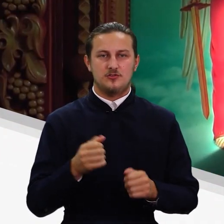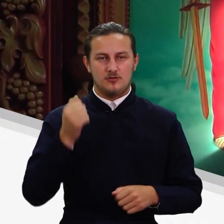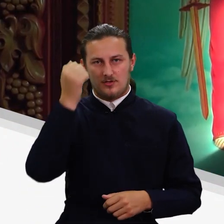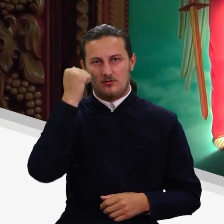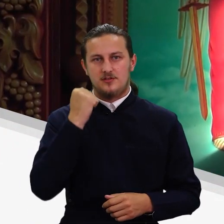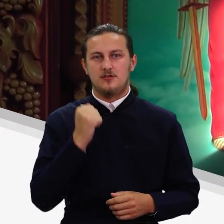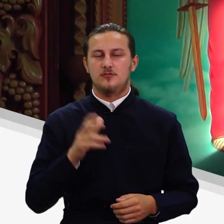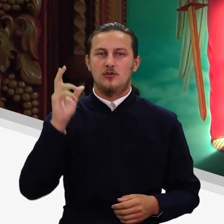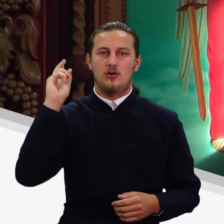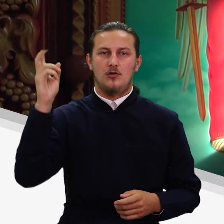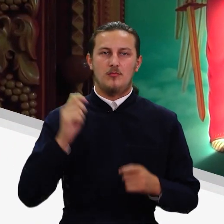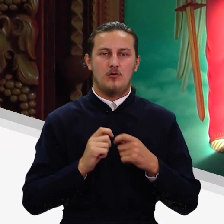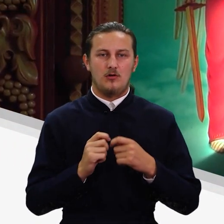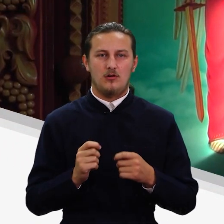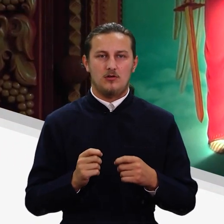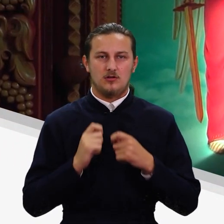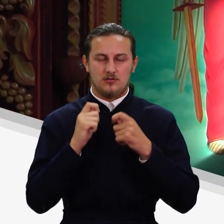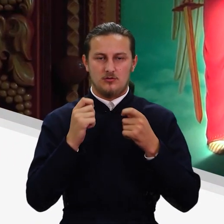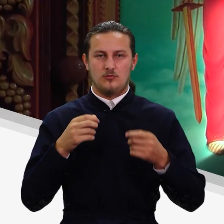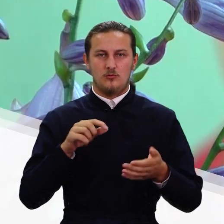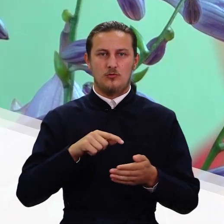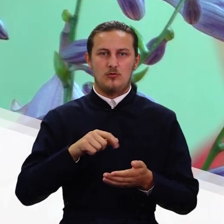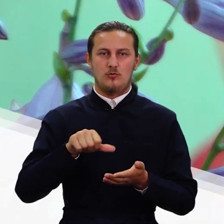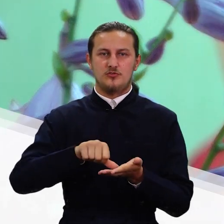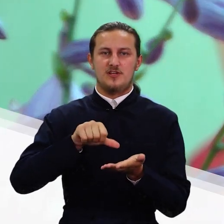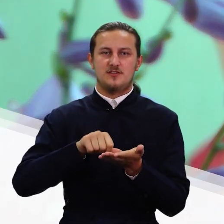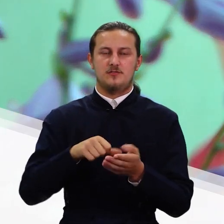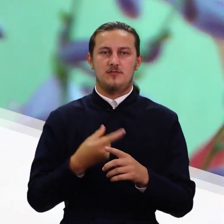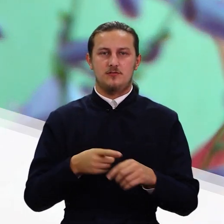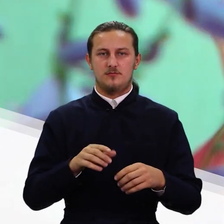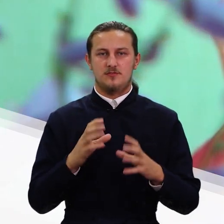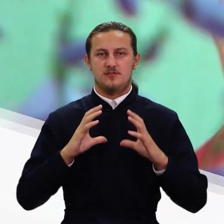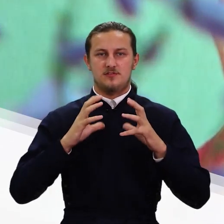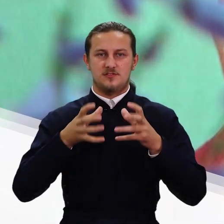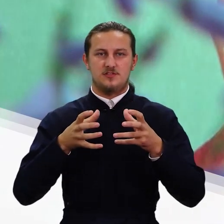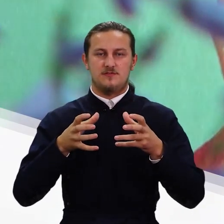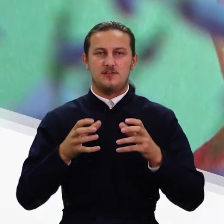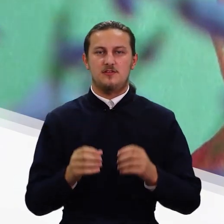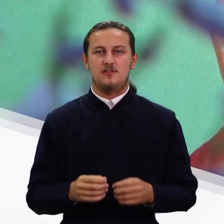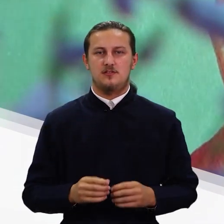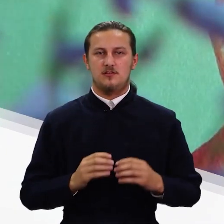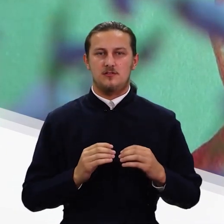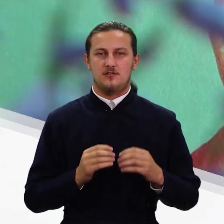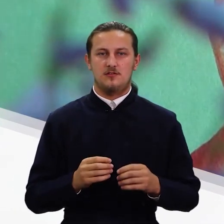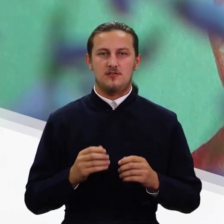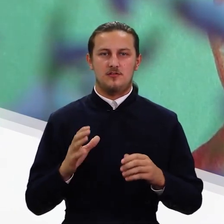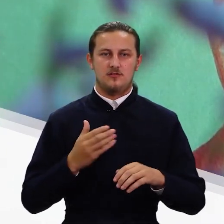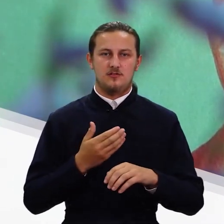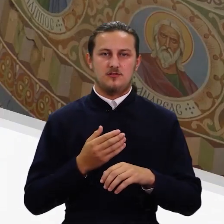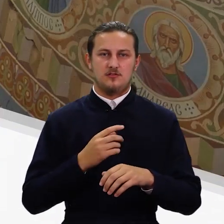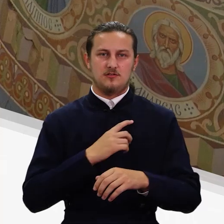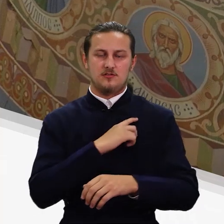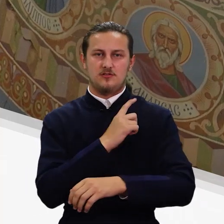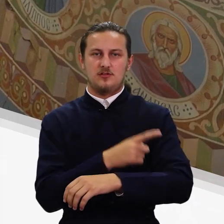через них Бог впливає на світ, виправляє помилки, лікує пороки, втішає і надихає на чесне життя, зміцнює на